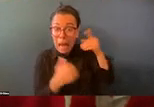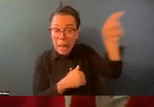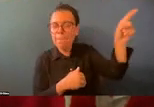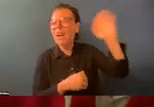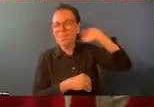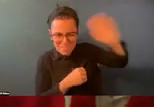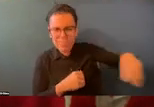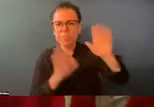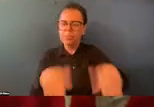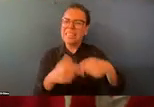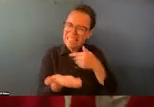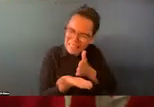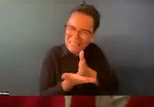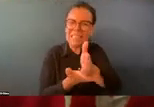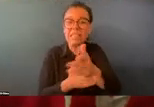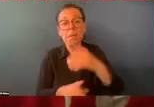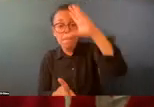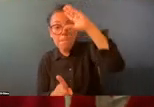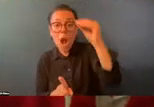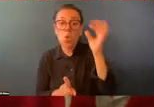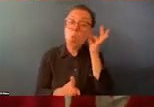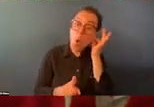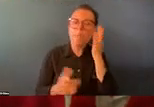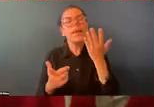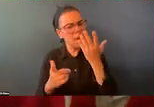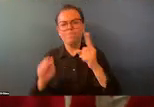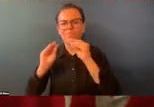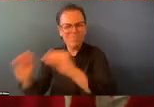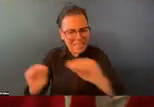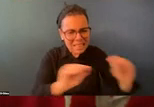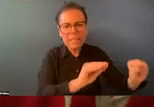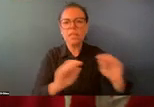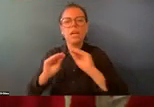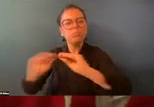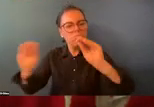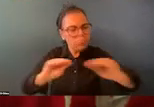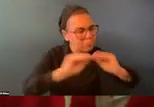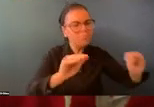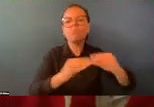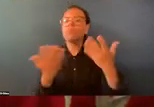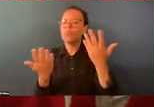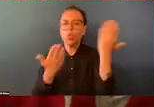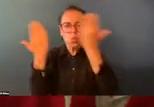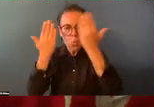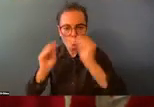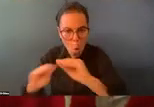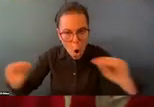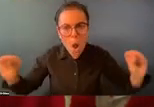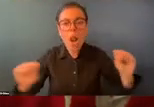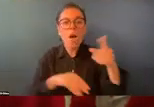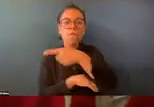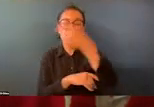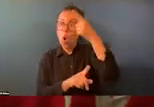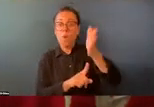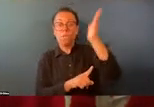даже, с камеш школ, детских садов, для того, чтобы быть готовыми ко всем этим изменениям. Спасибо